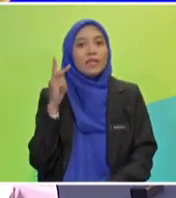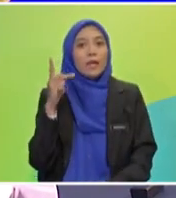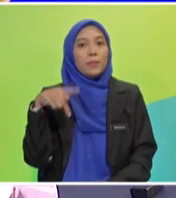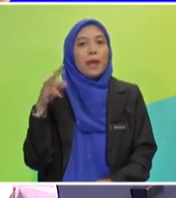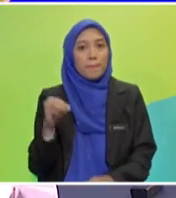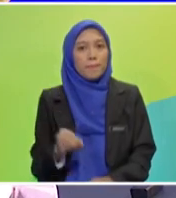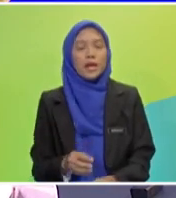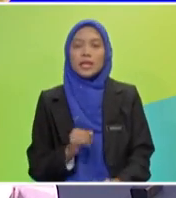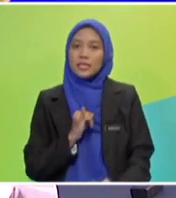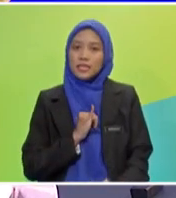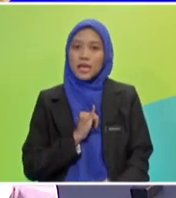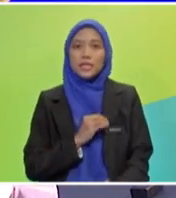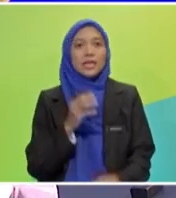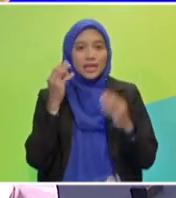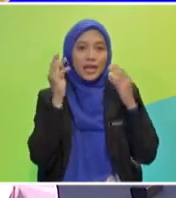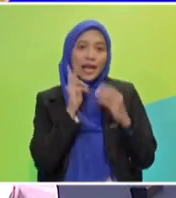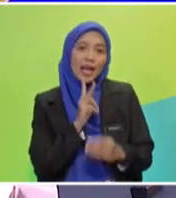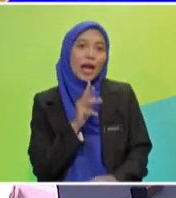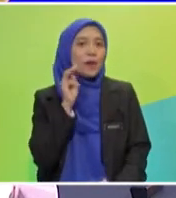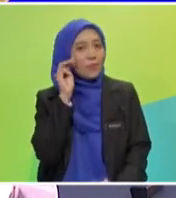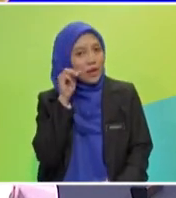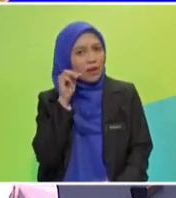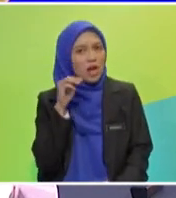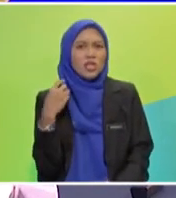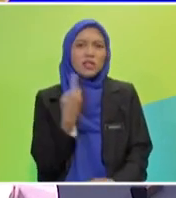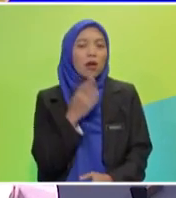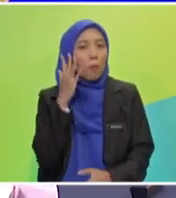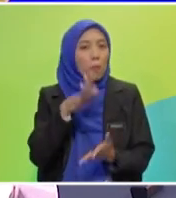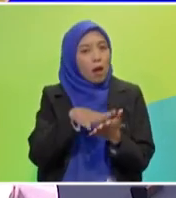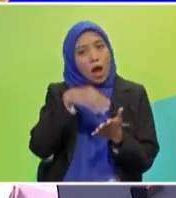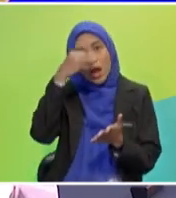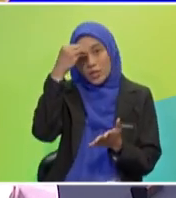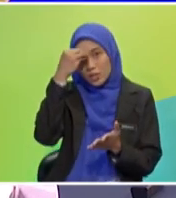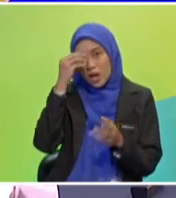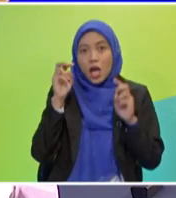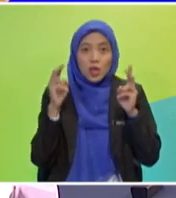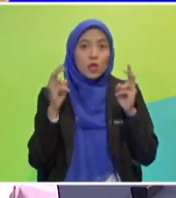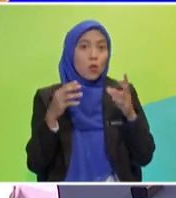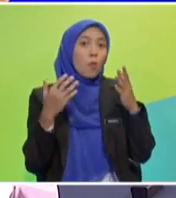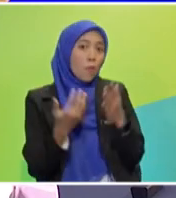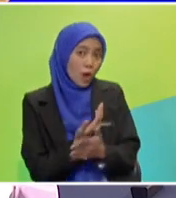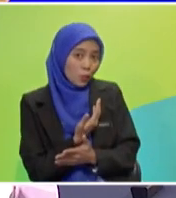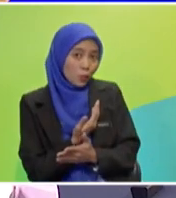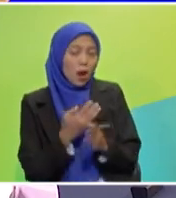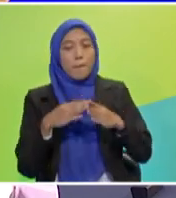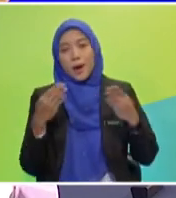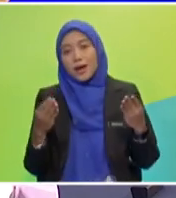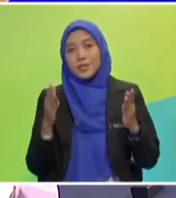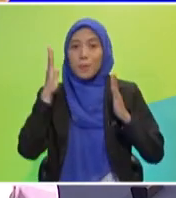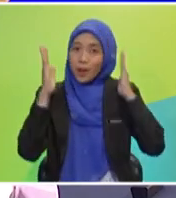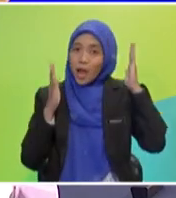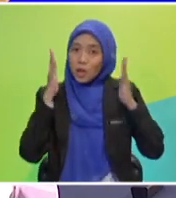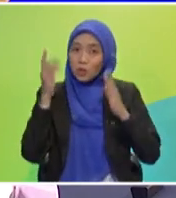Shamira Nazir. Di mana pada hari ini adik-adik, kita akan belajar satu mata pelajaran yang sangat menarik iaitu Bahasa Melayu